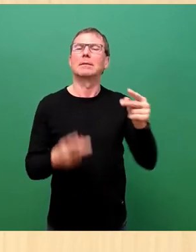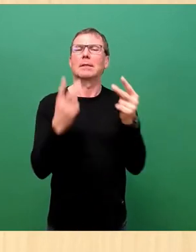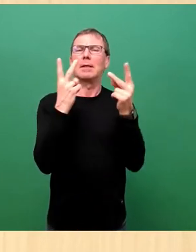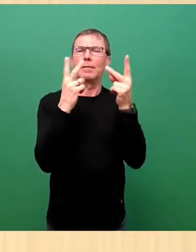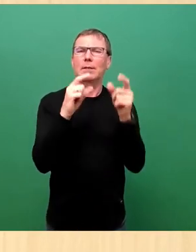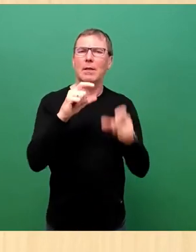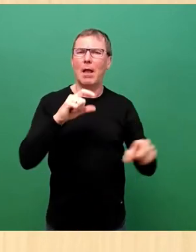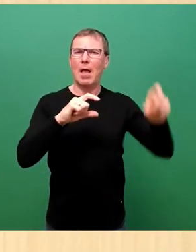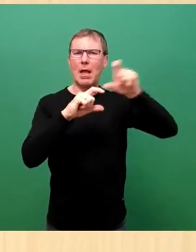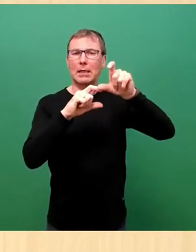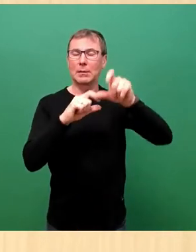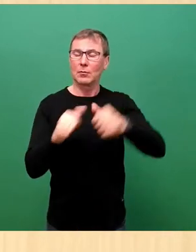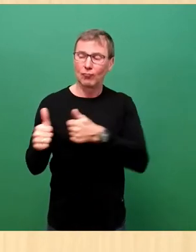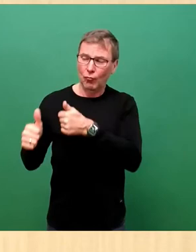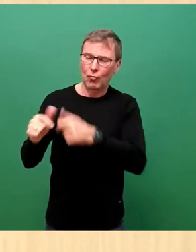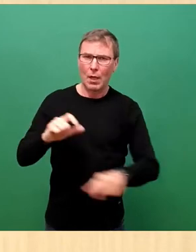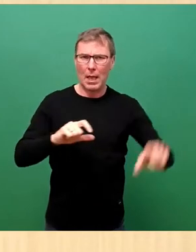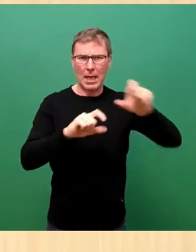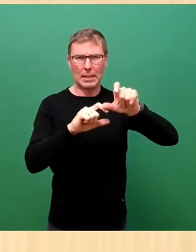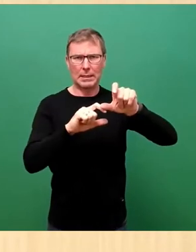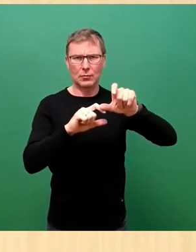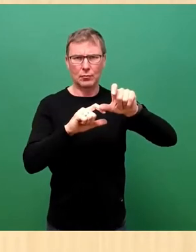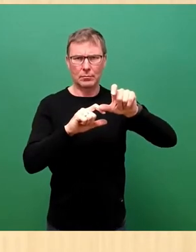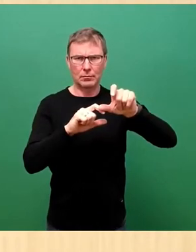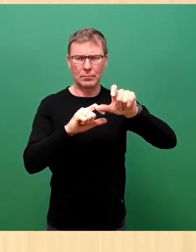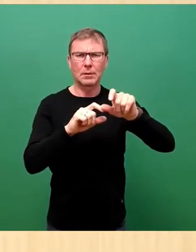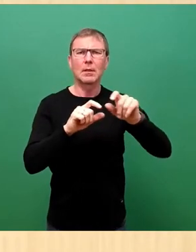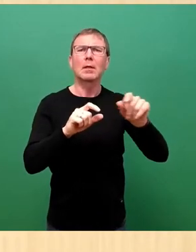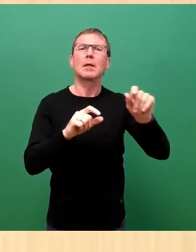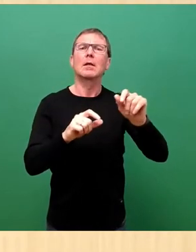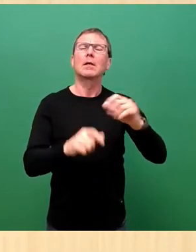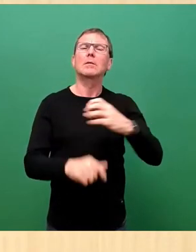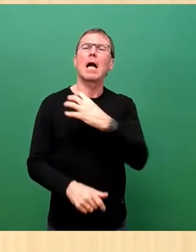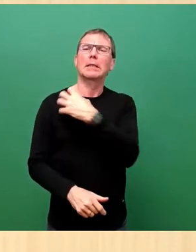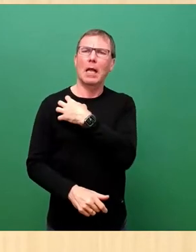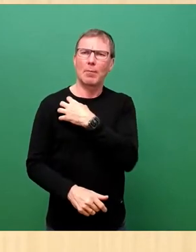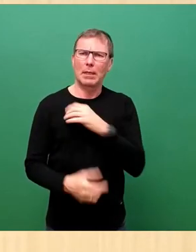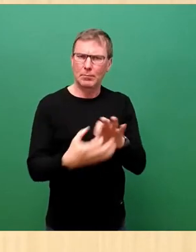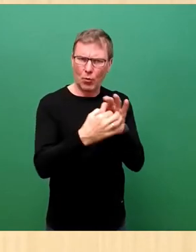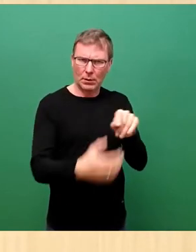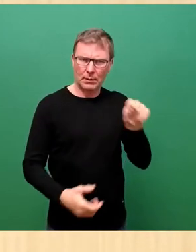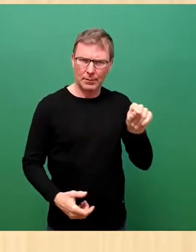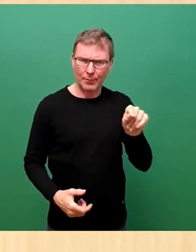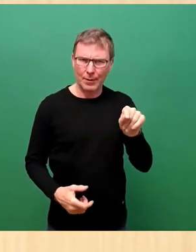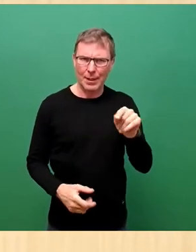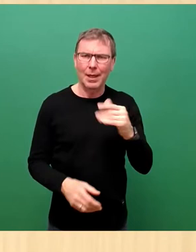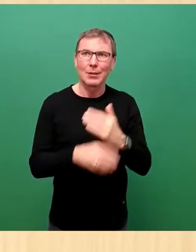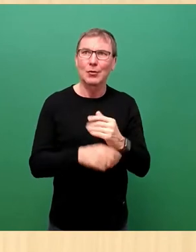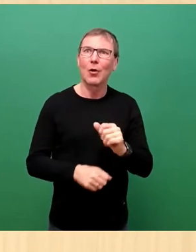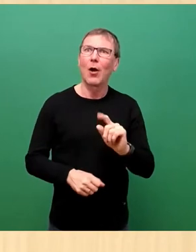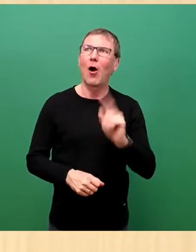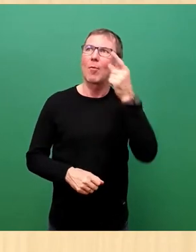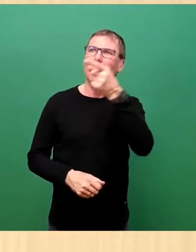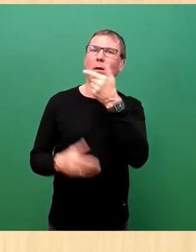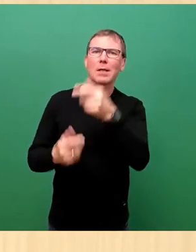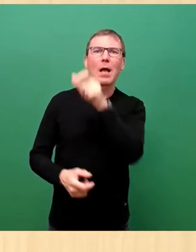gute Ergänzung, was den Passus zu St. Petersburg angeht. Da war ich schon dem Oberbürgermeister dankbar, dass er